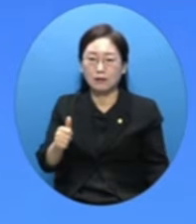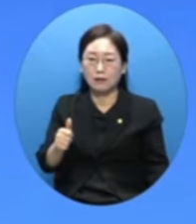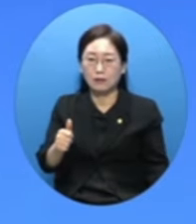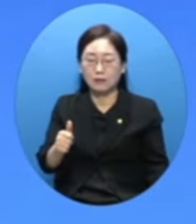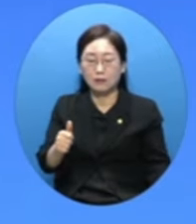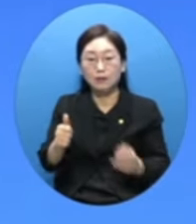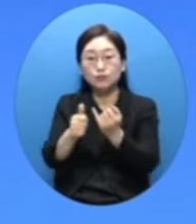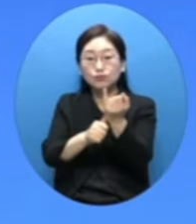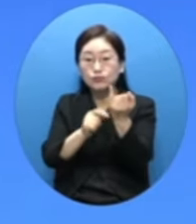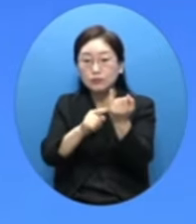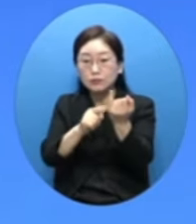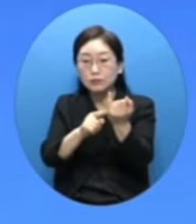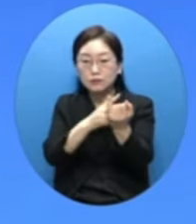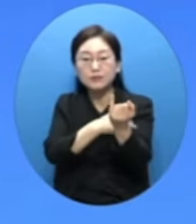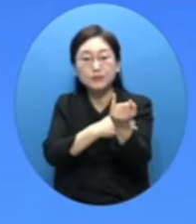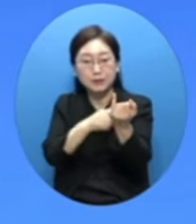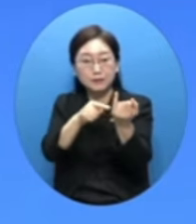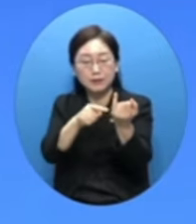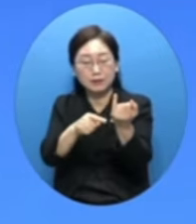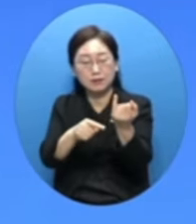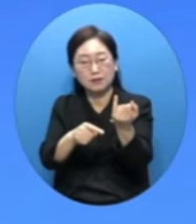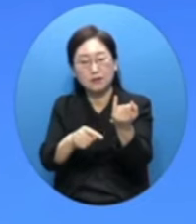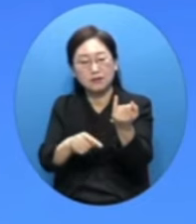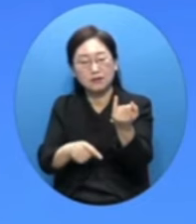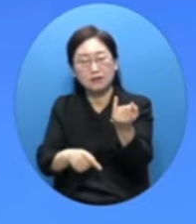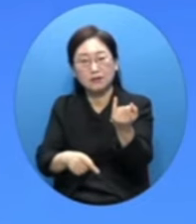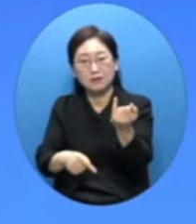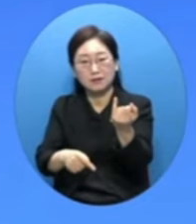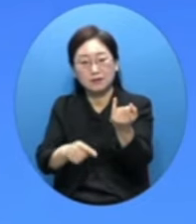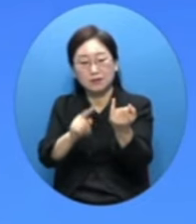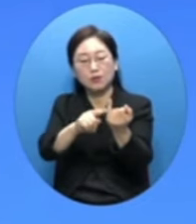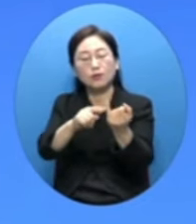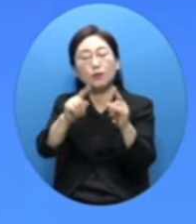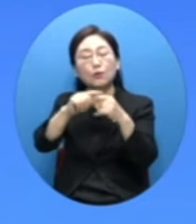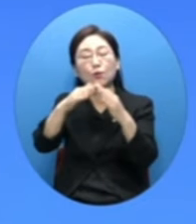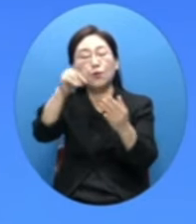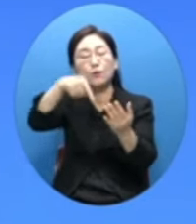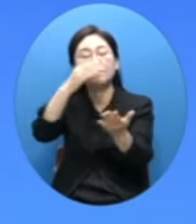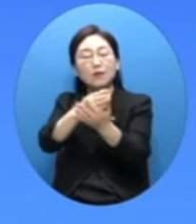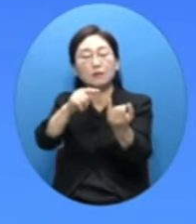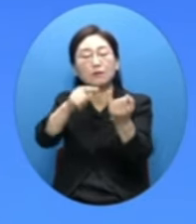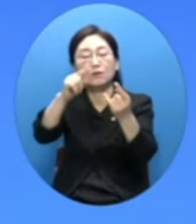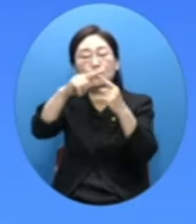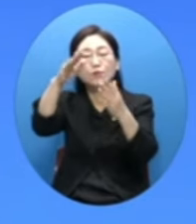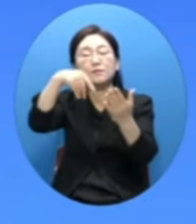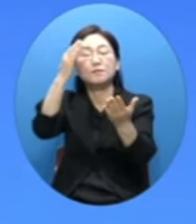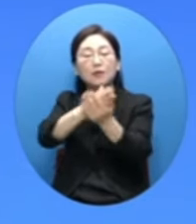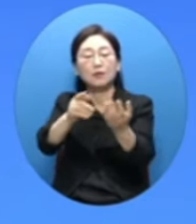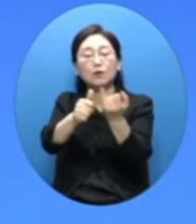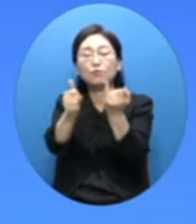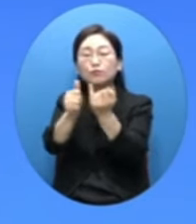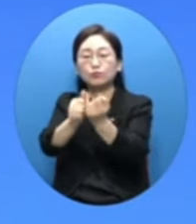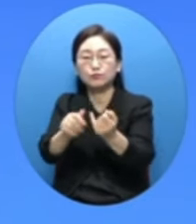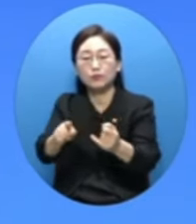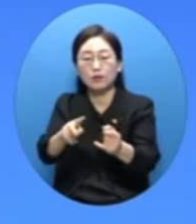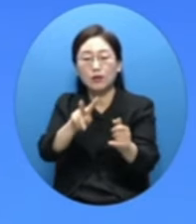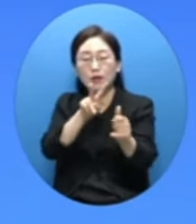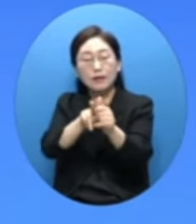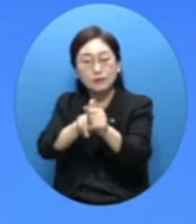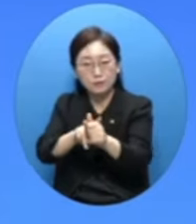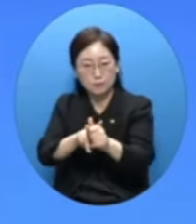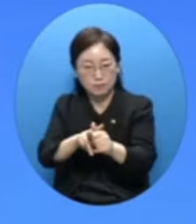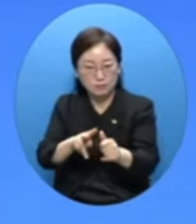부인되는 집 님에게 구역장 있데 구역장님 교회 나오지 마세요 구역장님 부부가 우리 갖다